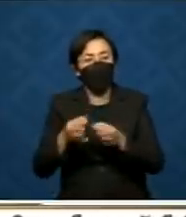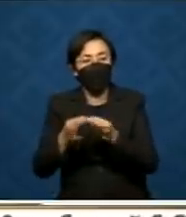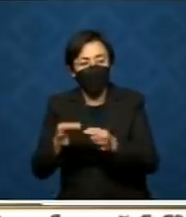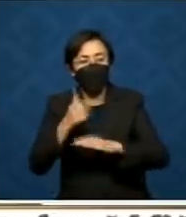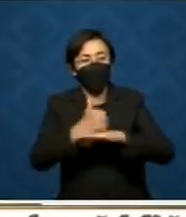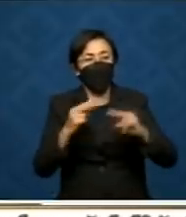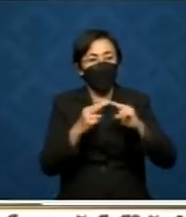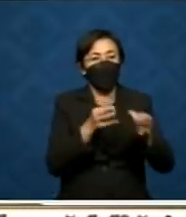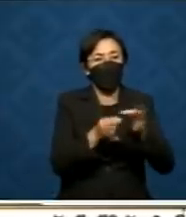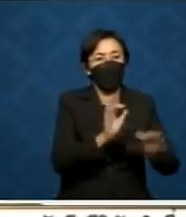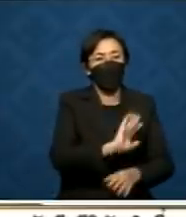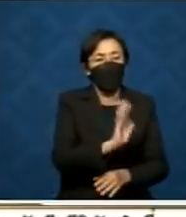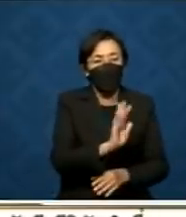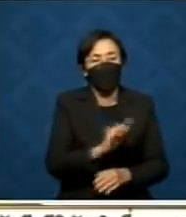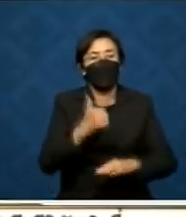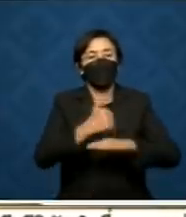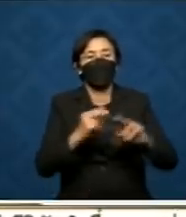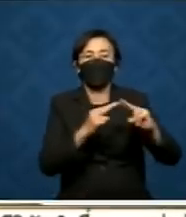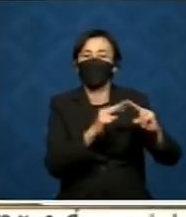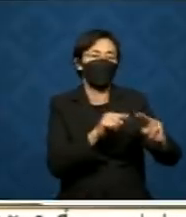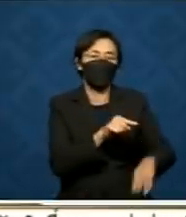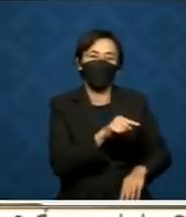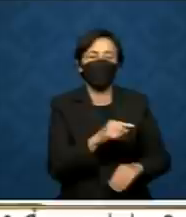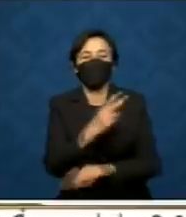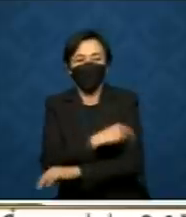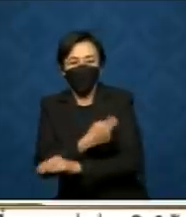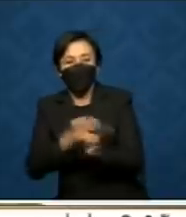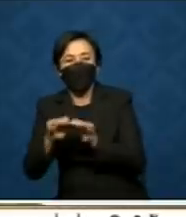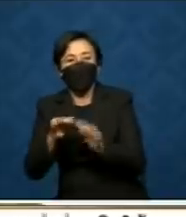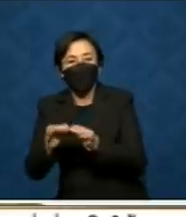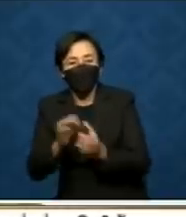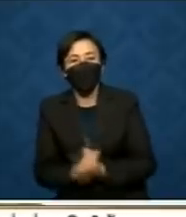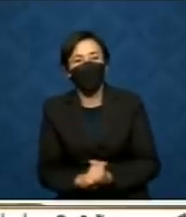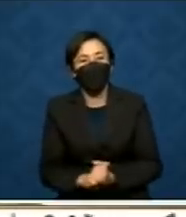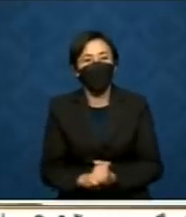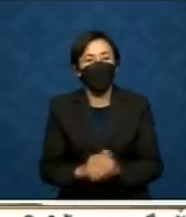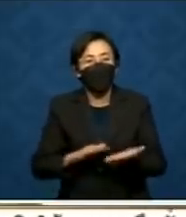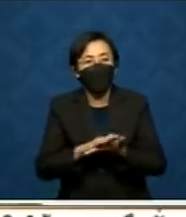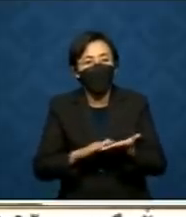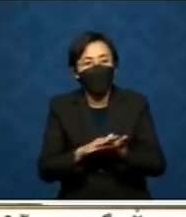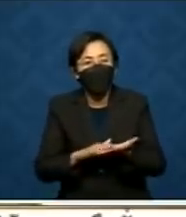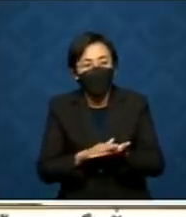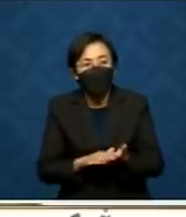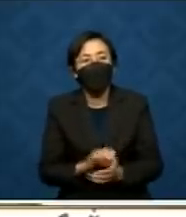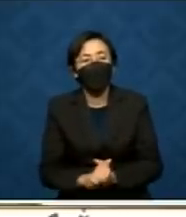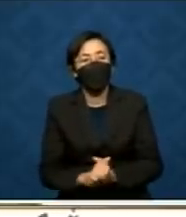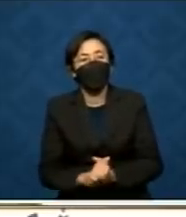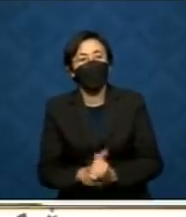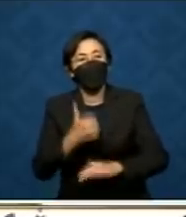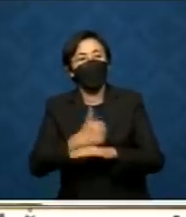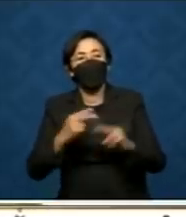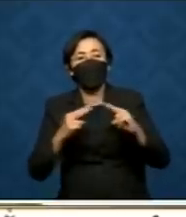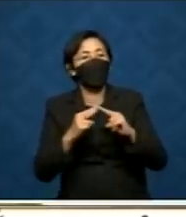คนเขานินทาว่ารันตีขาดต้นทุนแล้วนะแม่จันตรงทองประทานโทษของชื่อน้องจี้ไม่มี